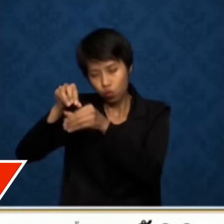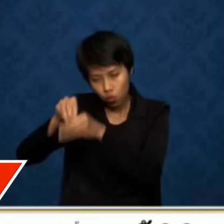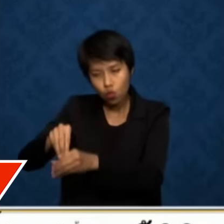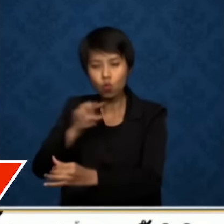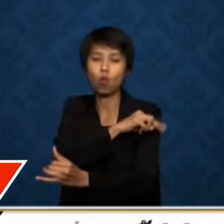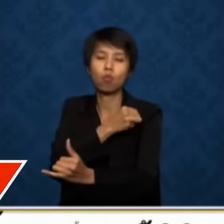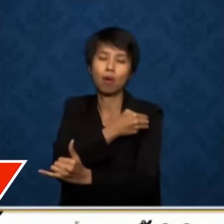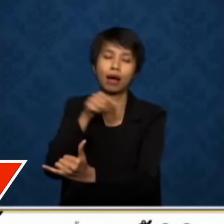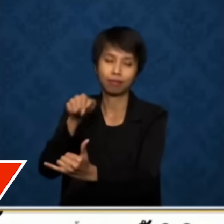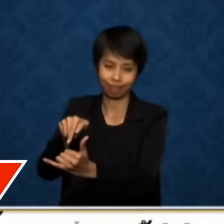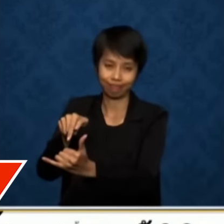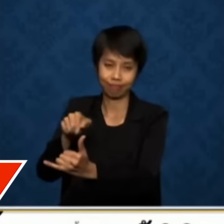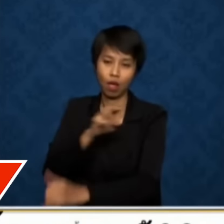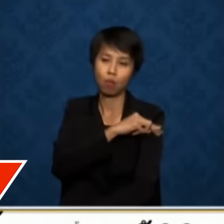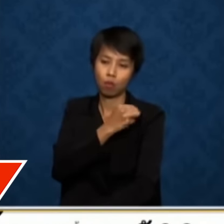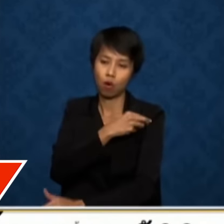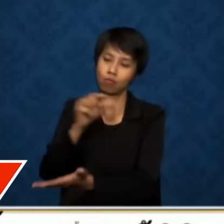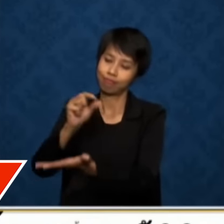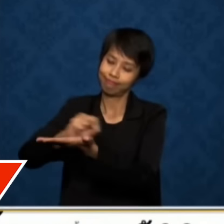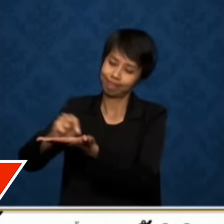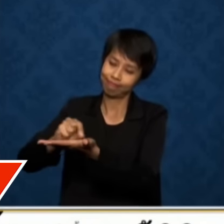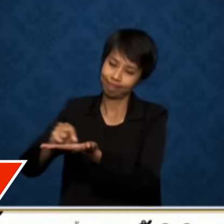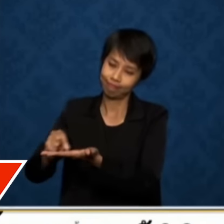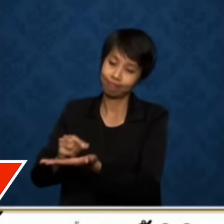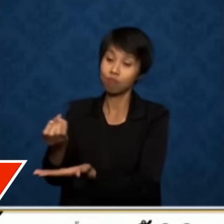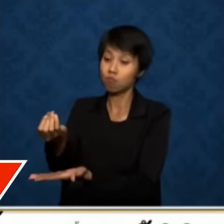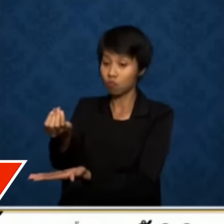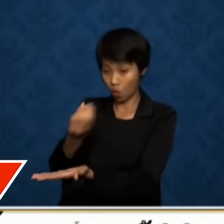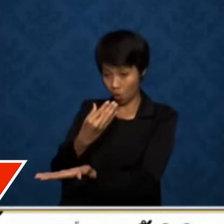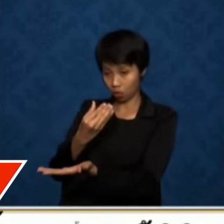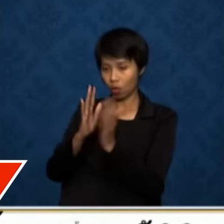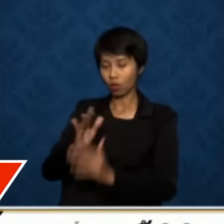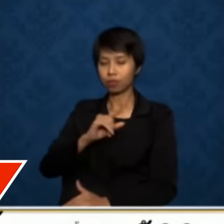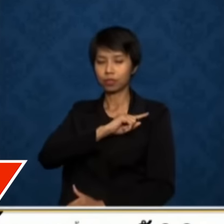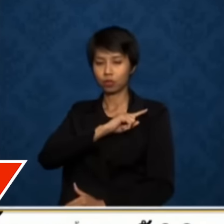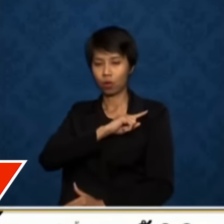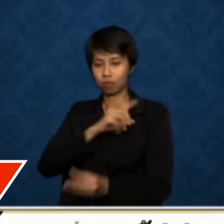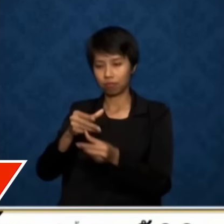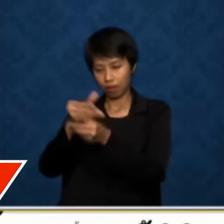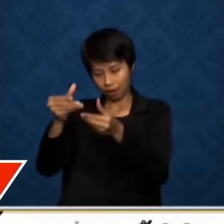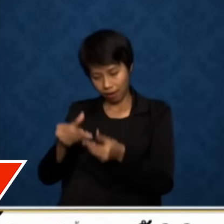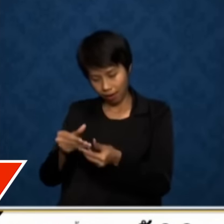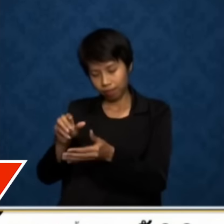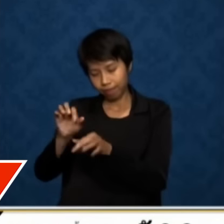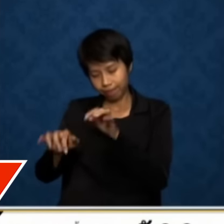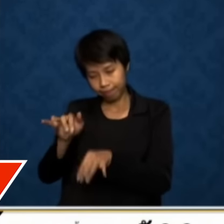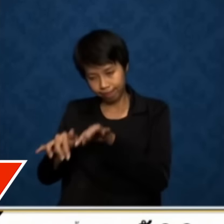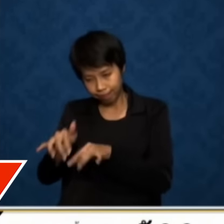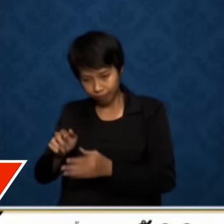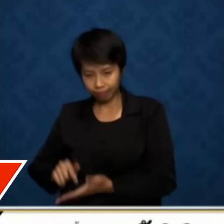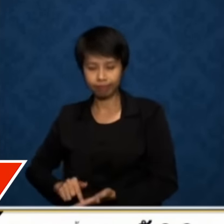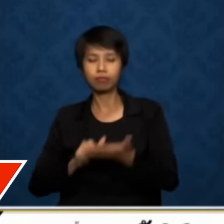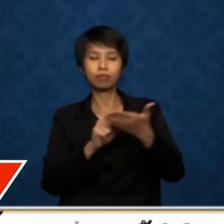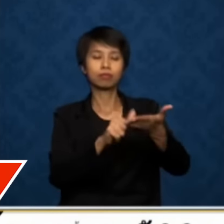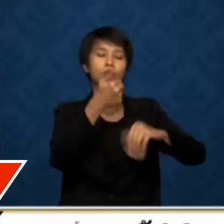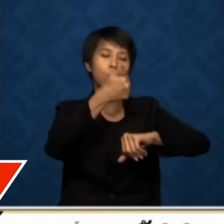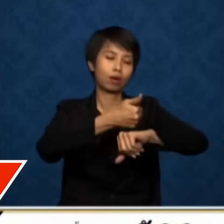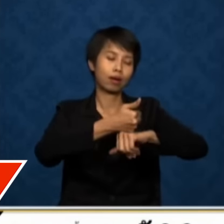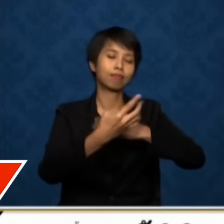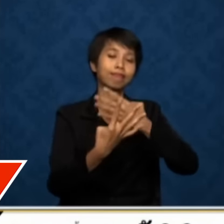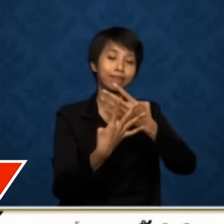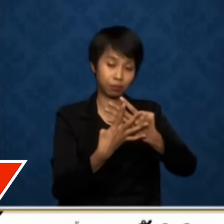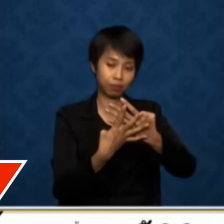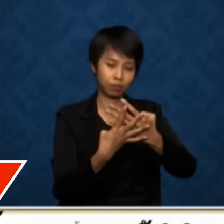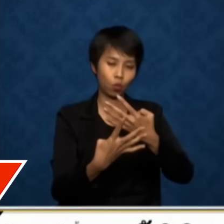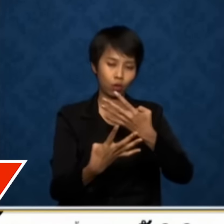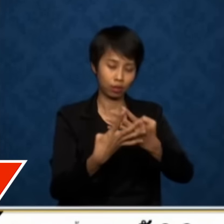ก็ให้คุณหมอเสนอความเห็นมาคุณผู้คุมที่พาไปเนี่ยก็ทำรายงานประกอบความเห็นคุณหมอก็กลับมาส่งที่ผบ.เรือนจำผบ.เห็น